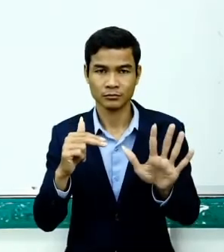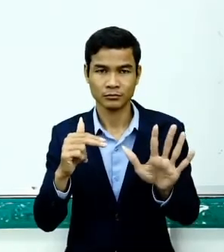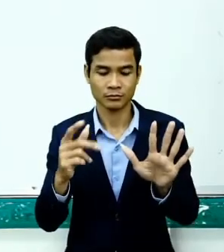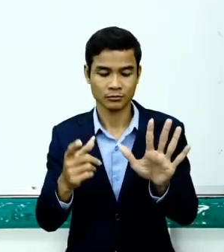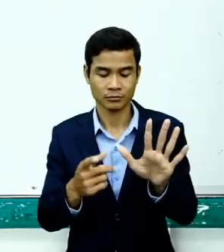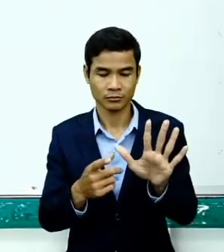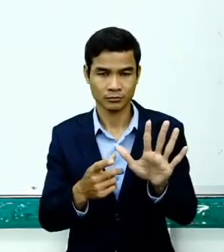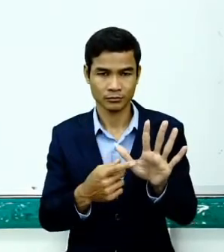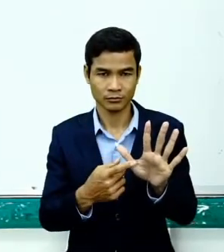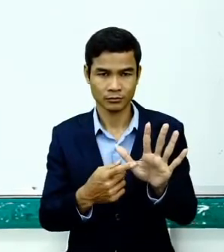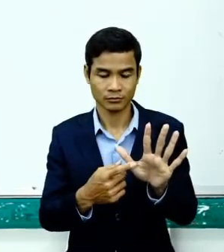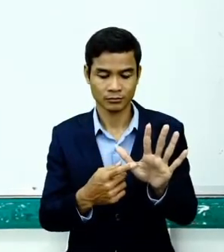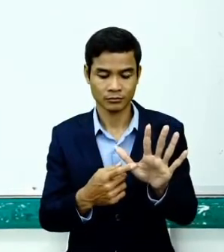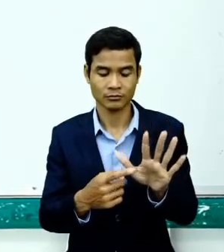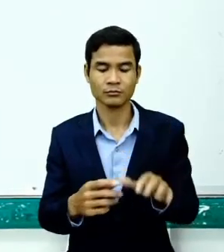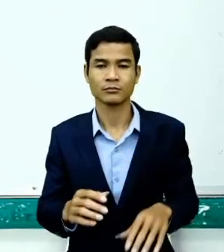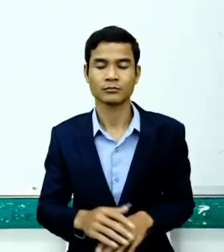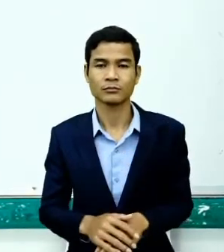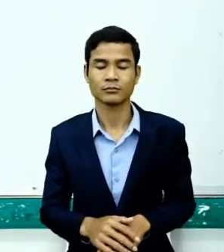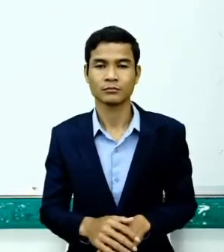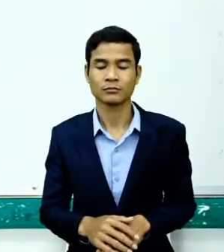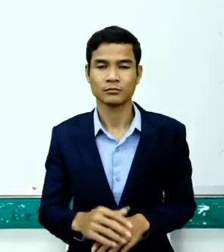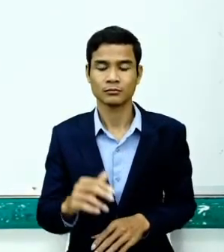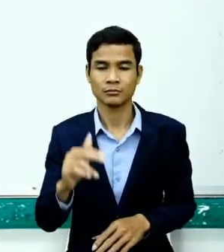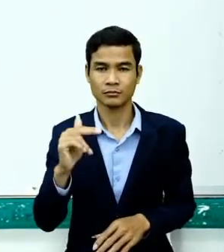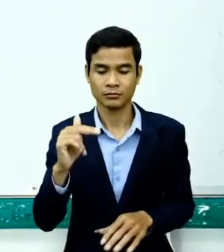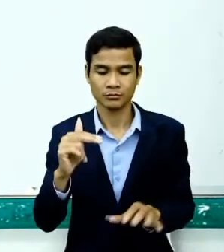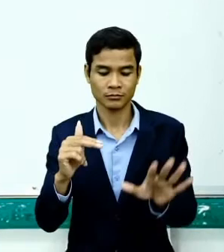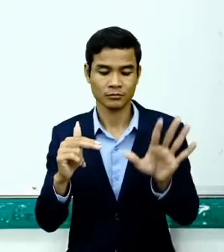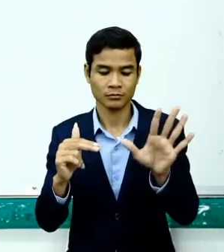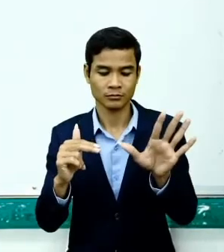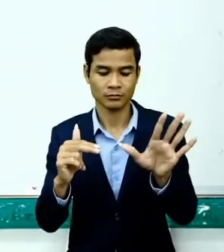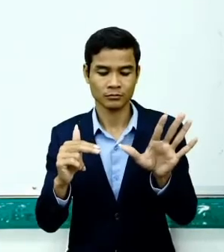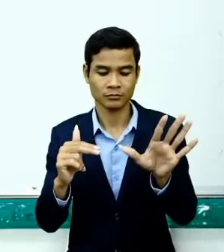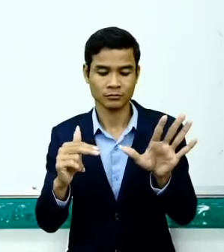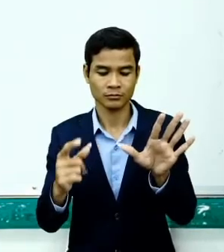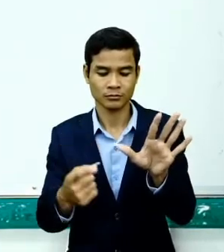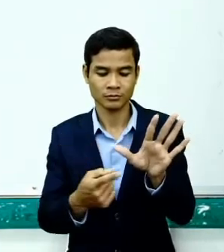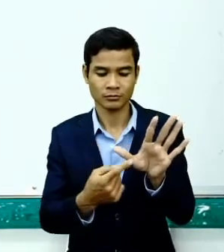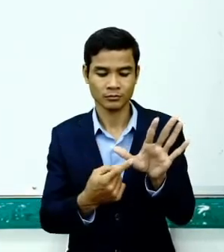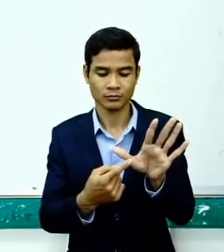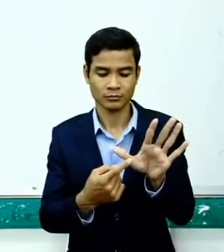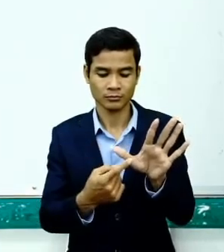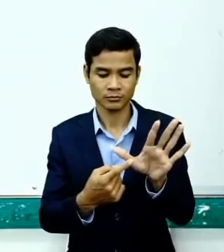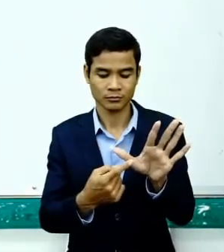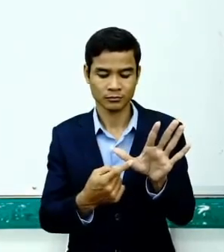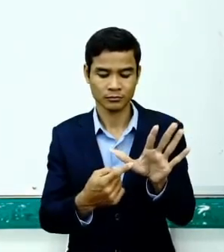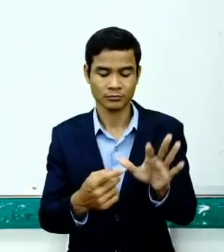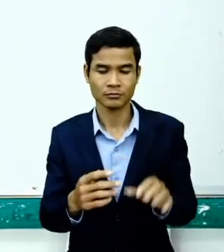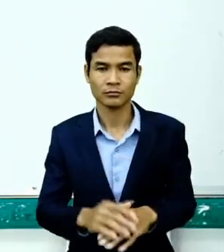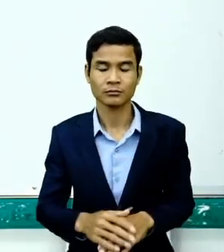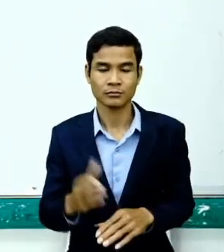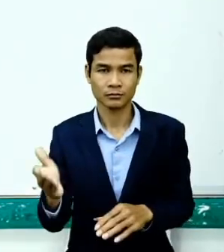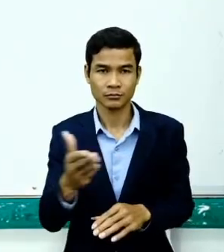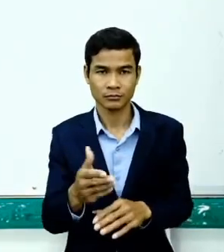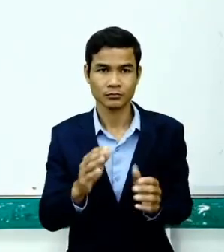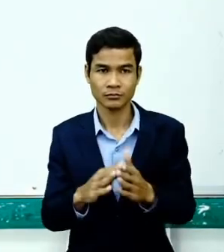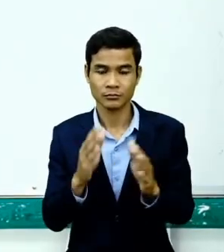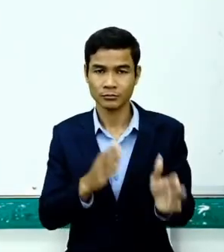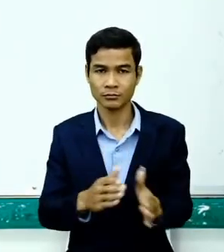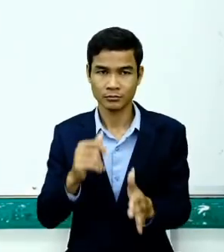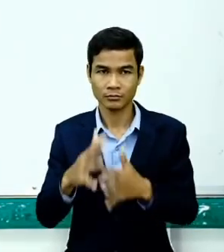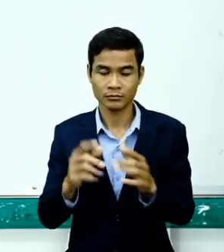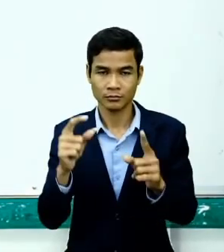i t t i t ចាកូនកូនត្រឹងខ្លួន